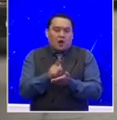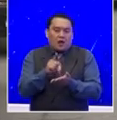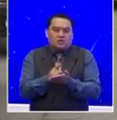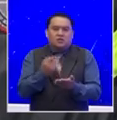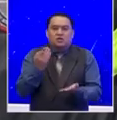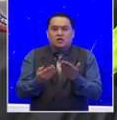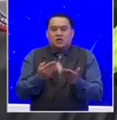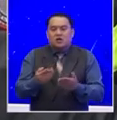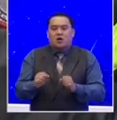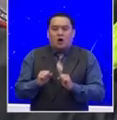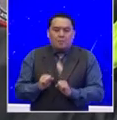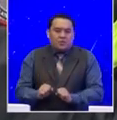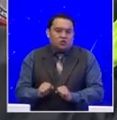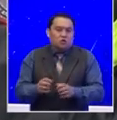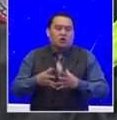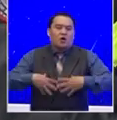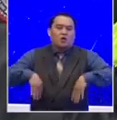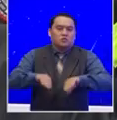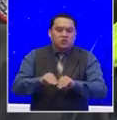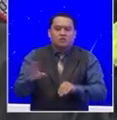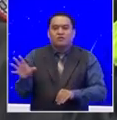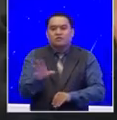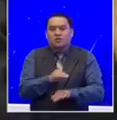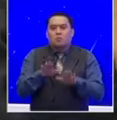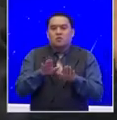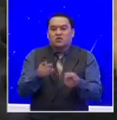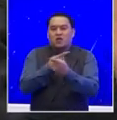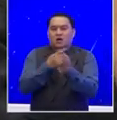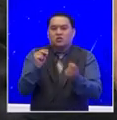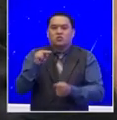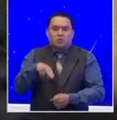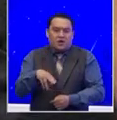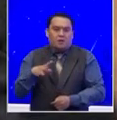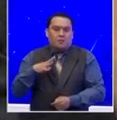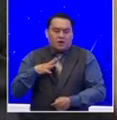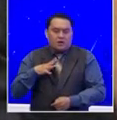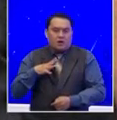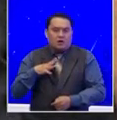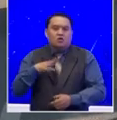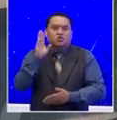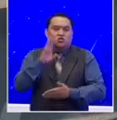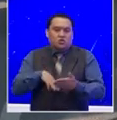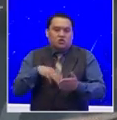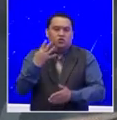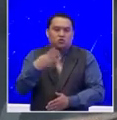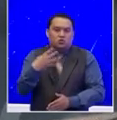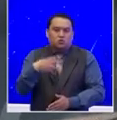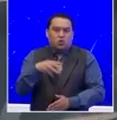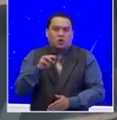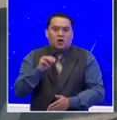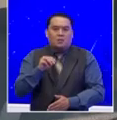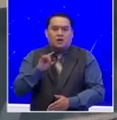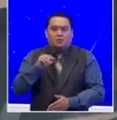или долг по охране общественного порядка, совершенные в местности, где объявлено чрезвычайное положение, влекут штраф в размере 40-месячных